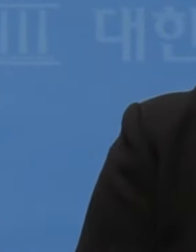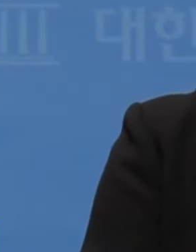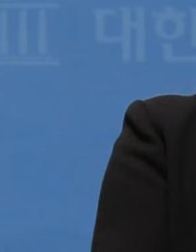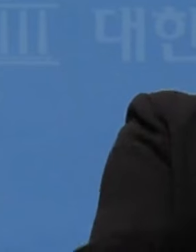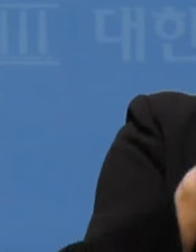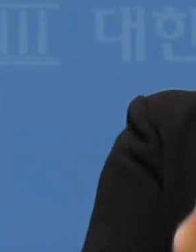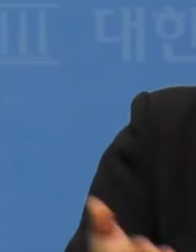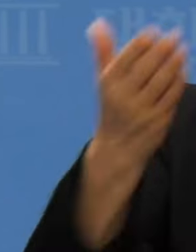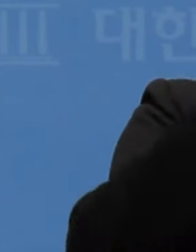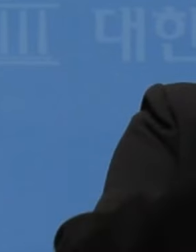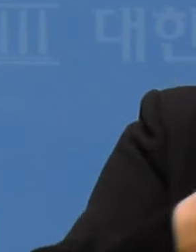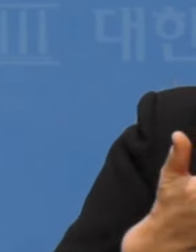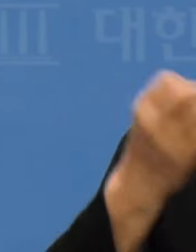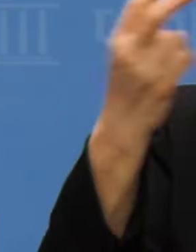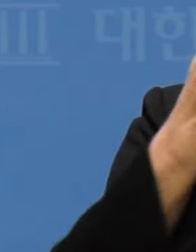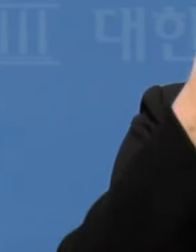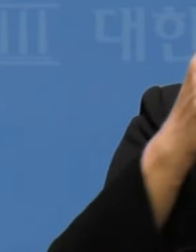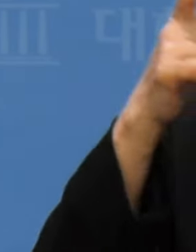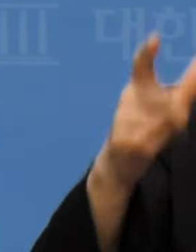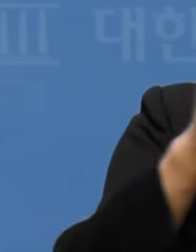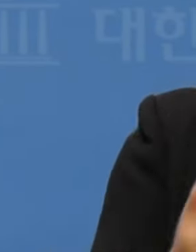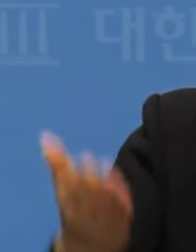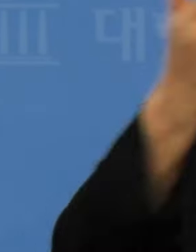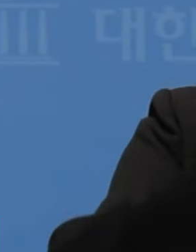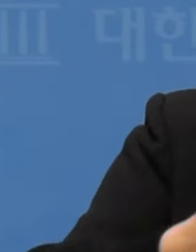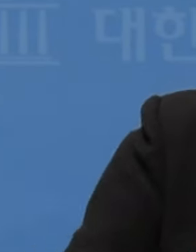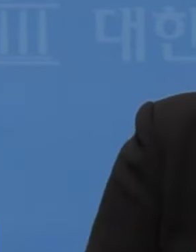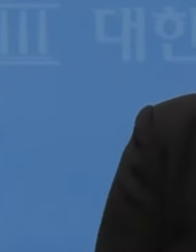존경하는 국민 여러분, 그리고 용산구 주민 여러분,